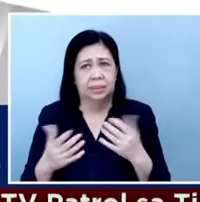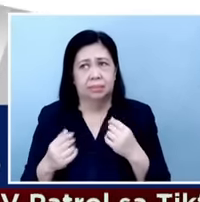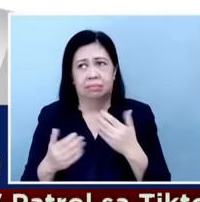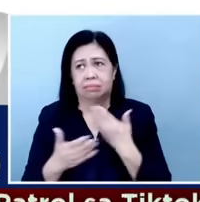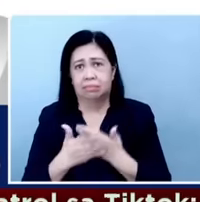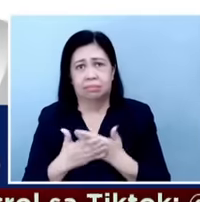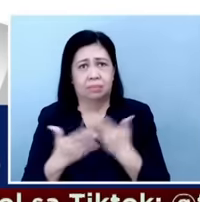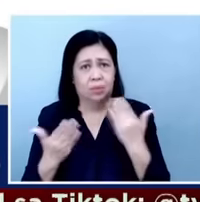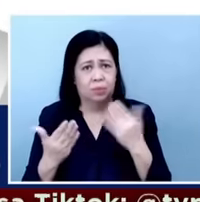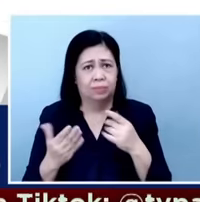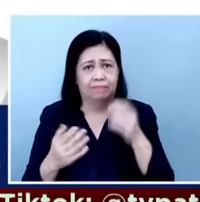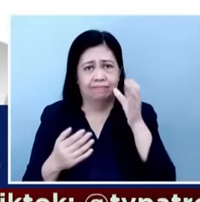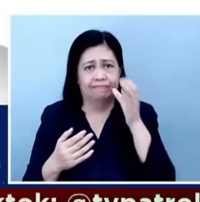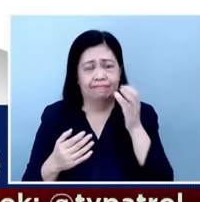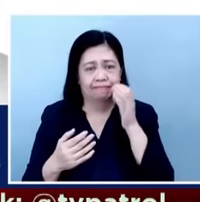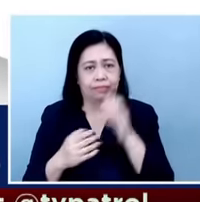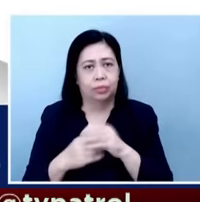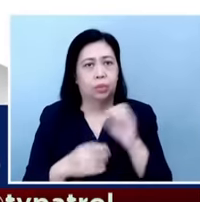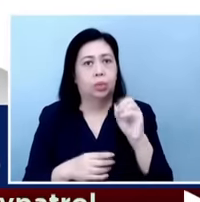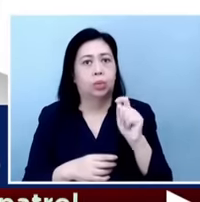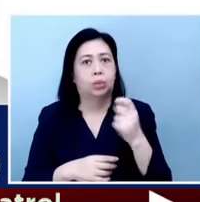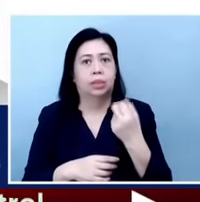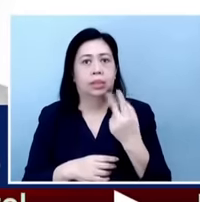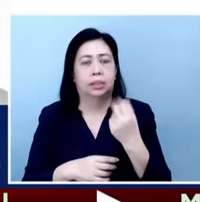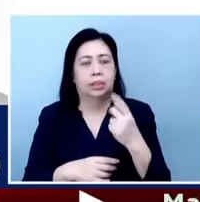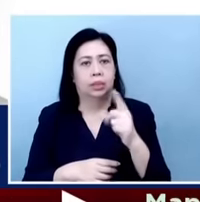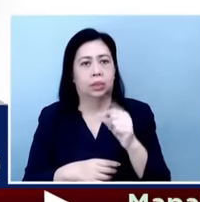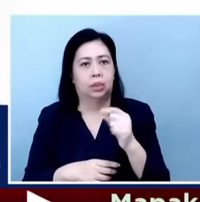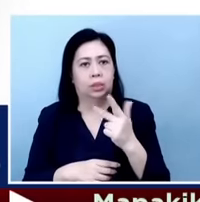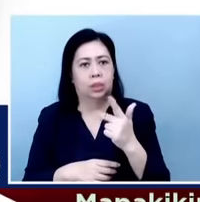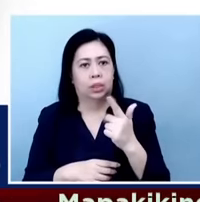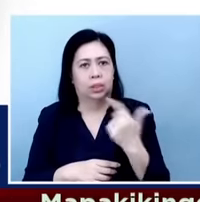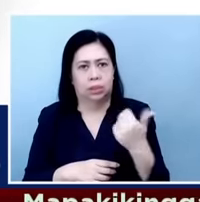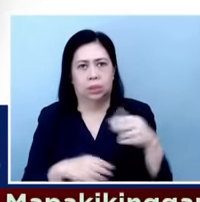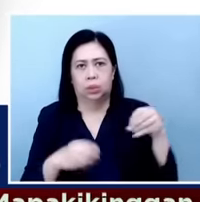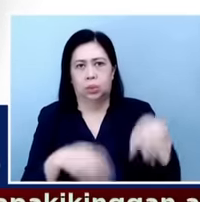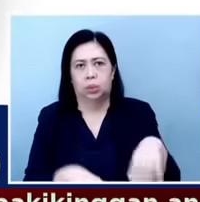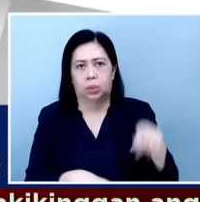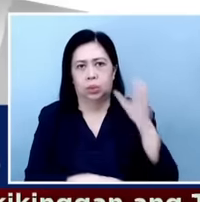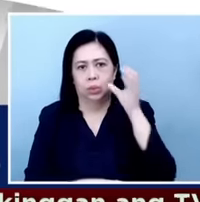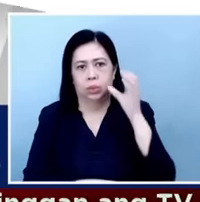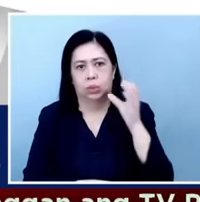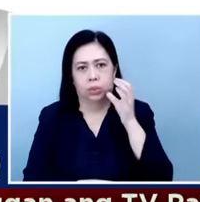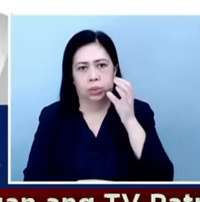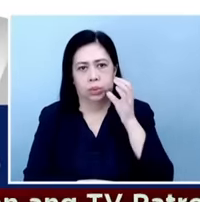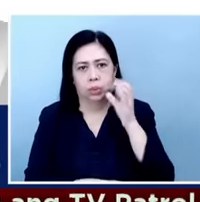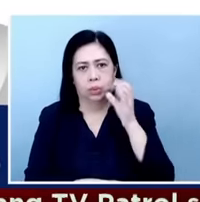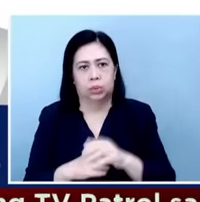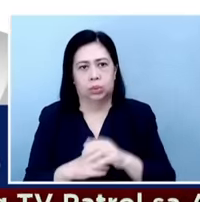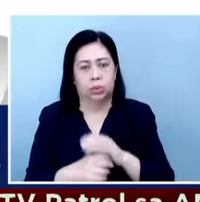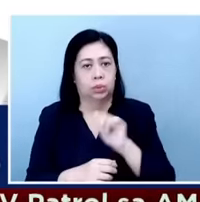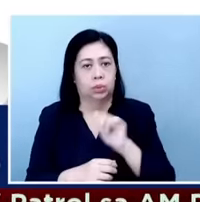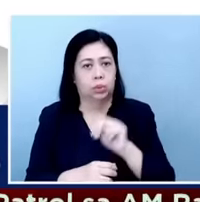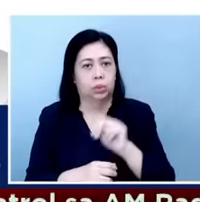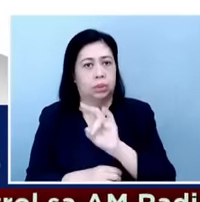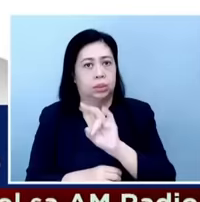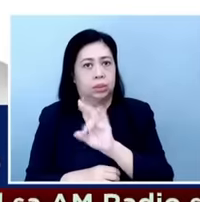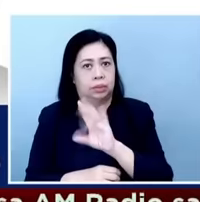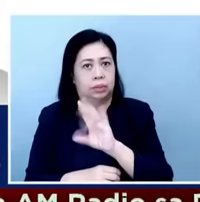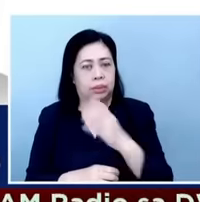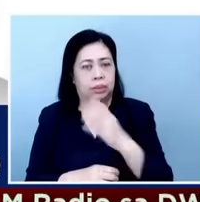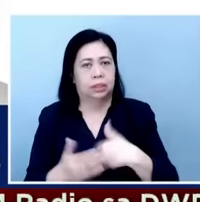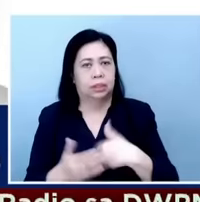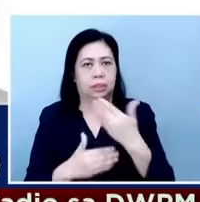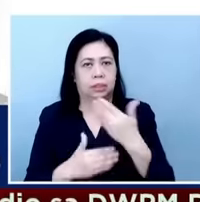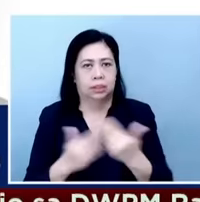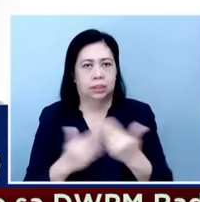good. October 13, 2023 pa nawawala si Camilon sa January 17 ng susunod na pagdinig sa